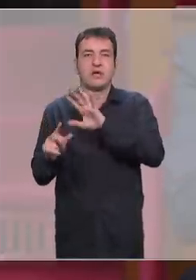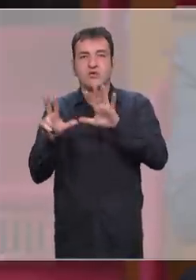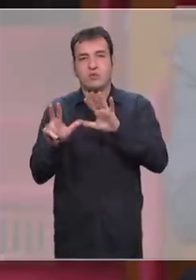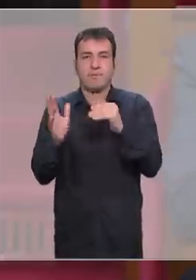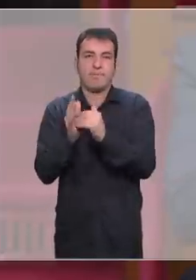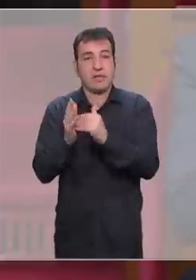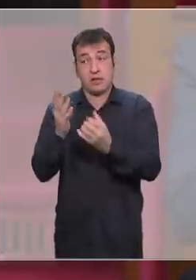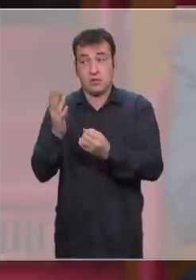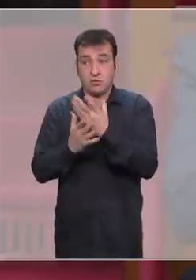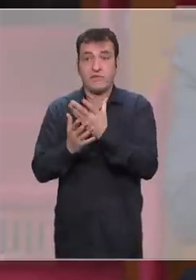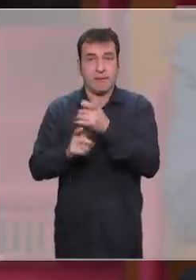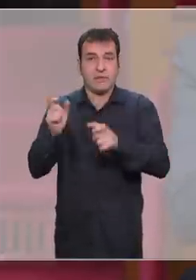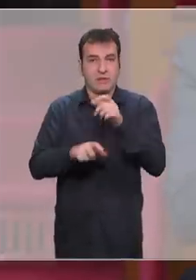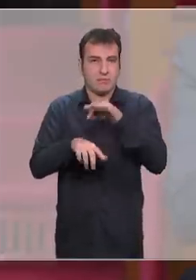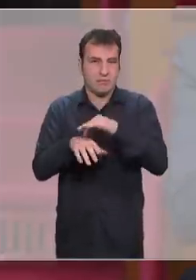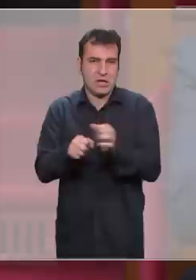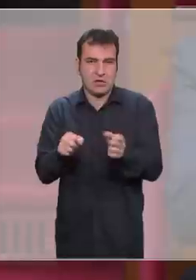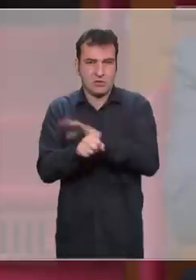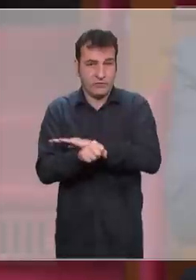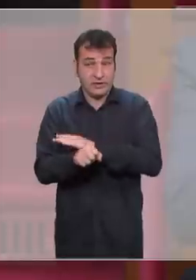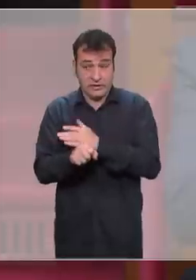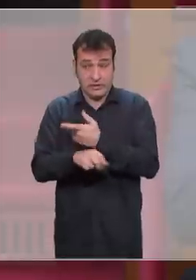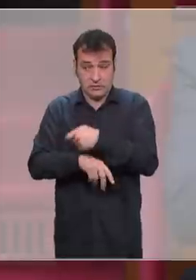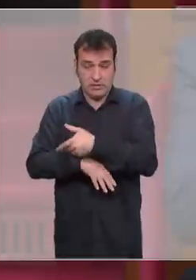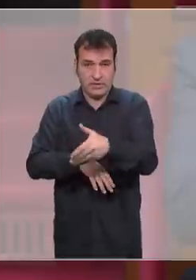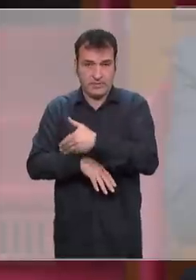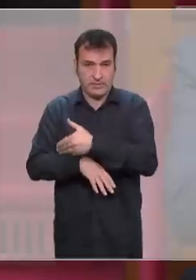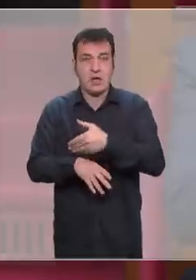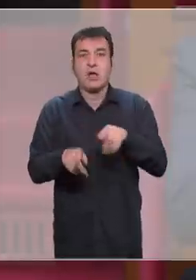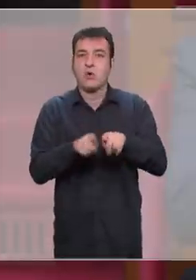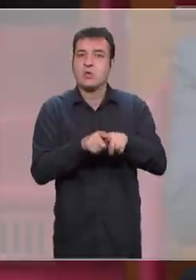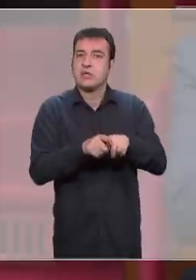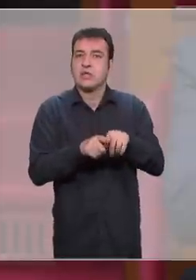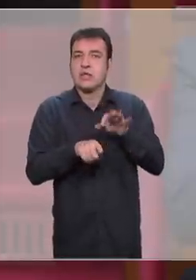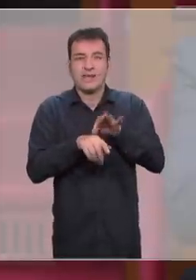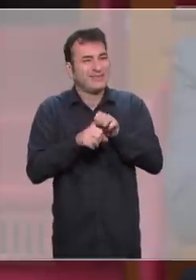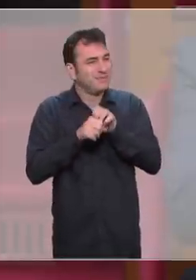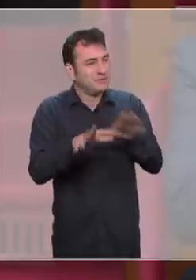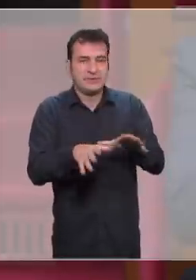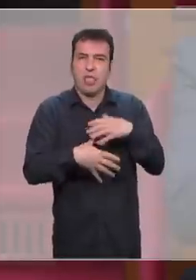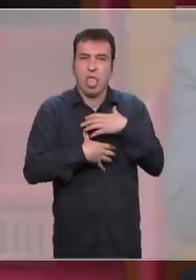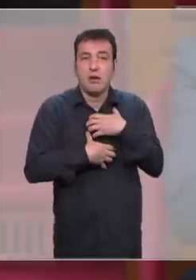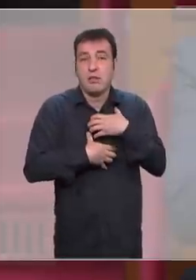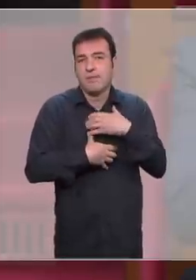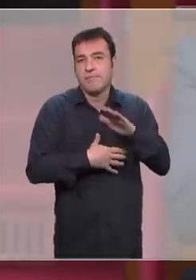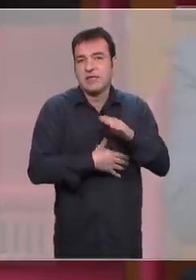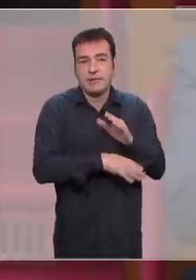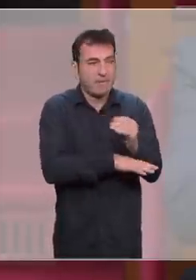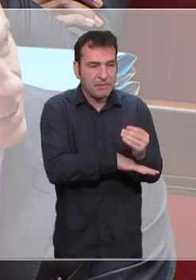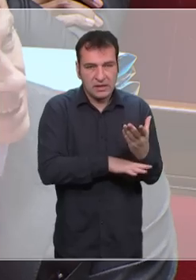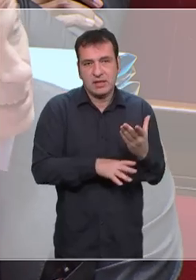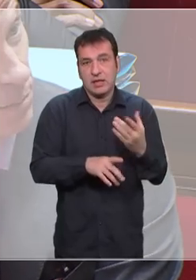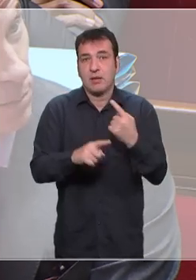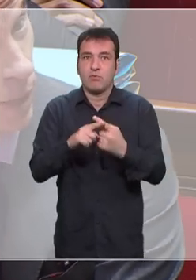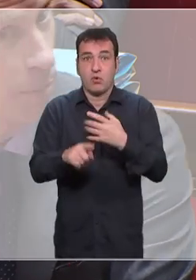cette semaine, l'épidémie de bronchiolite qui se répand sur tout le territoire et le démarrage précoce de celle de grippe.